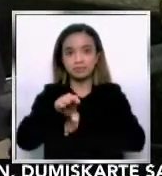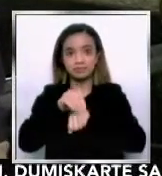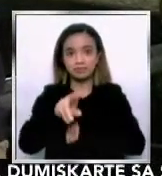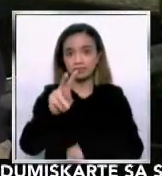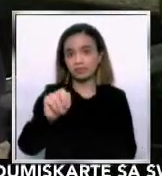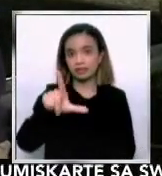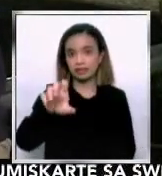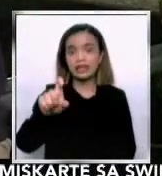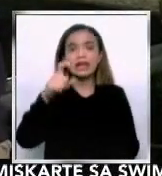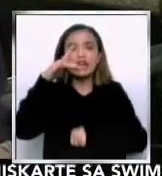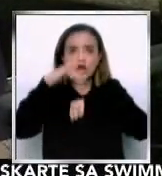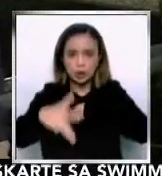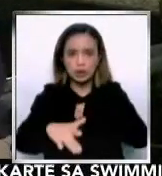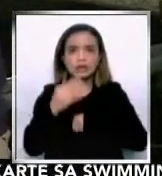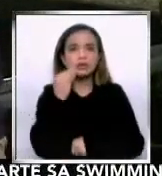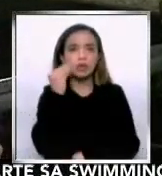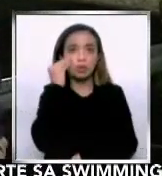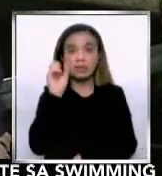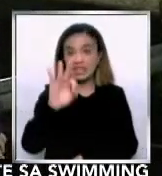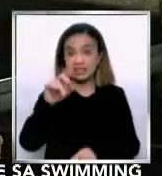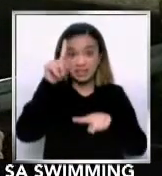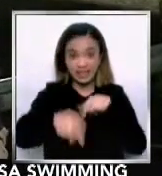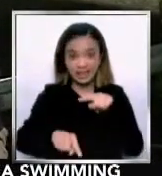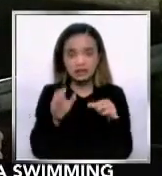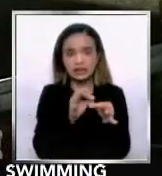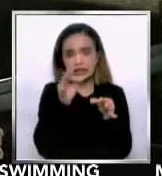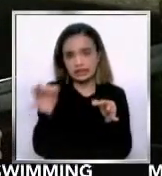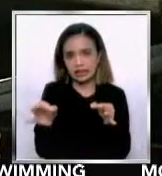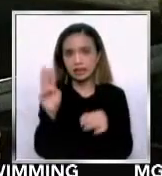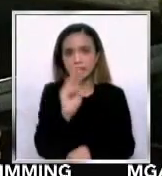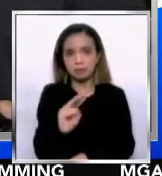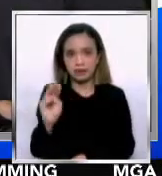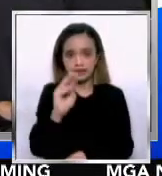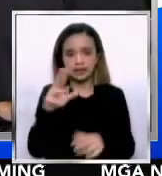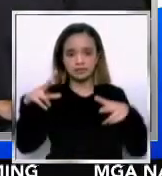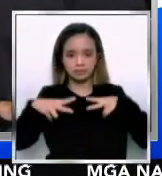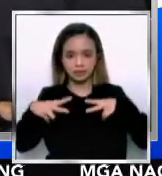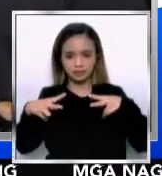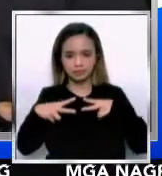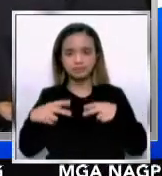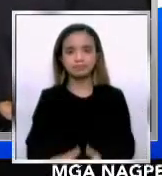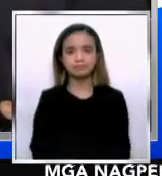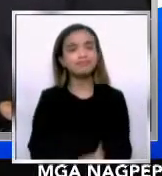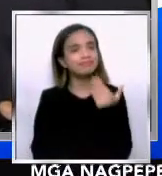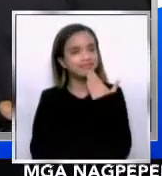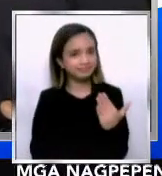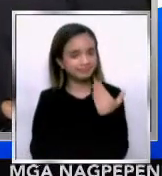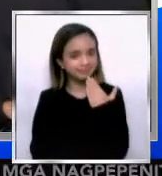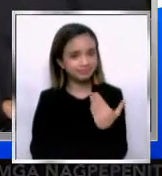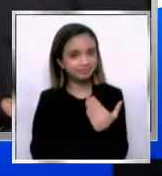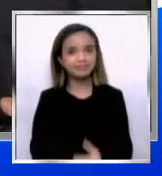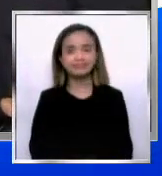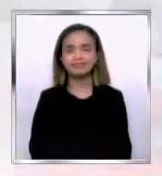kung hindi kakayanin yan, i-extend na hanggang Monday, Ivan. Maraming salamat, Dano